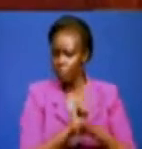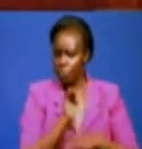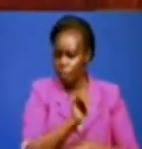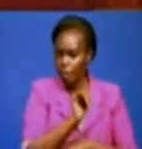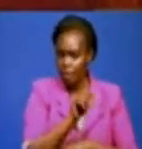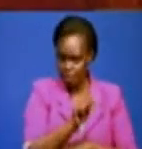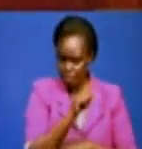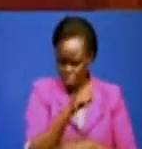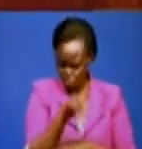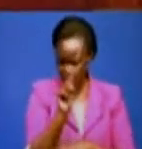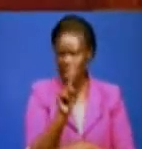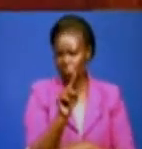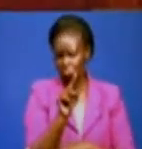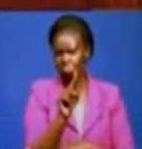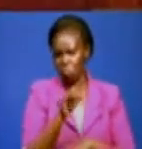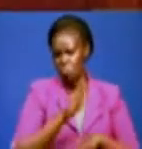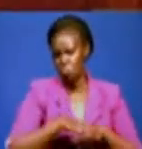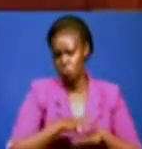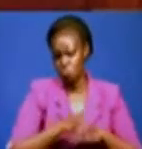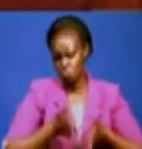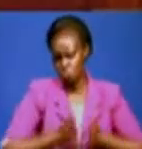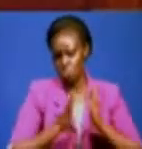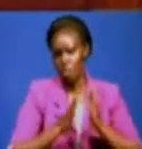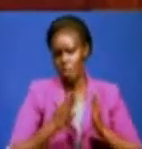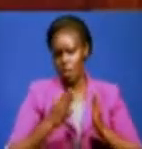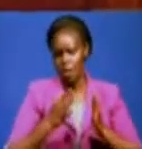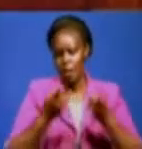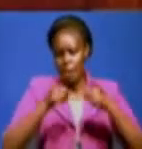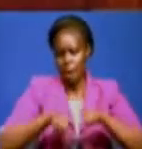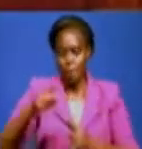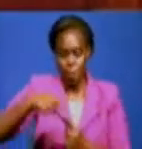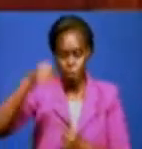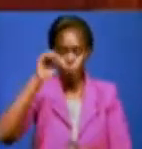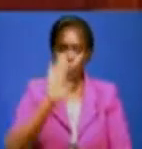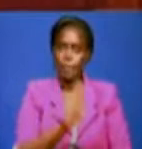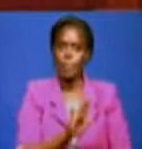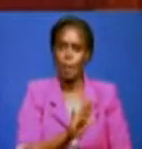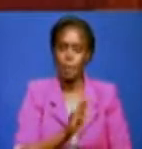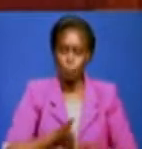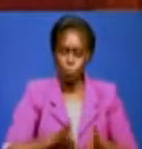ambayo itakuwa ya mwafaka sana, kwa sababu itaweza kupatia nafasi